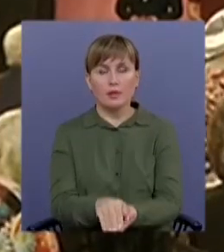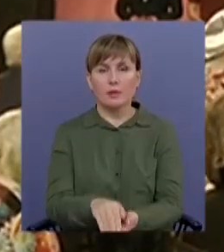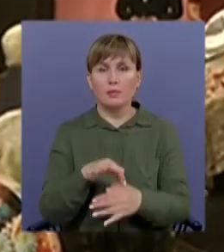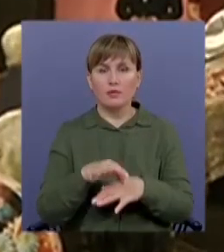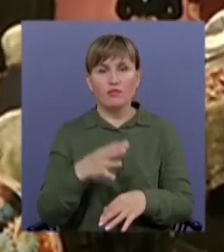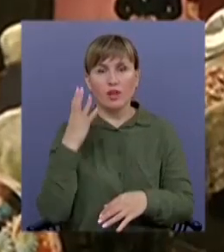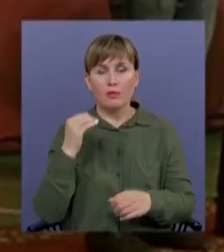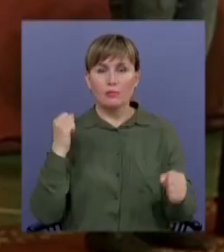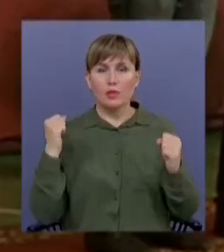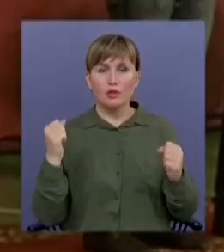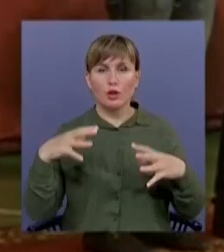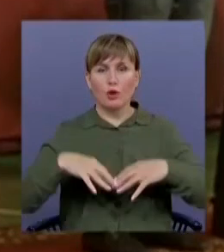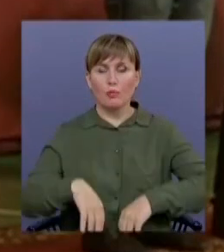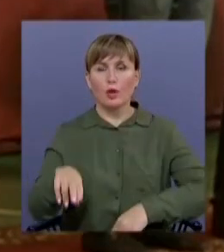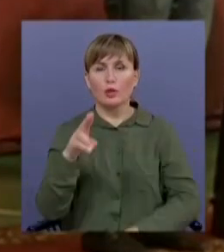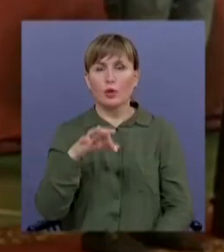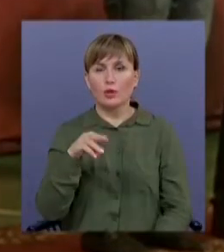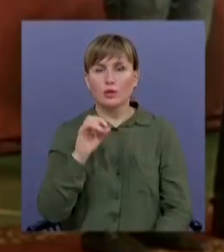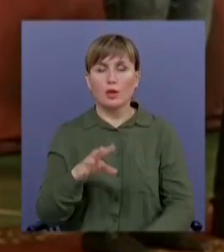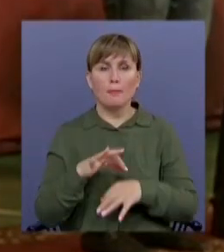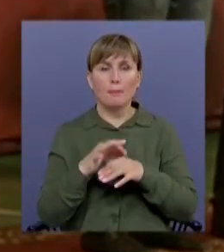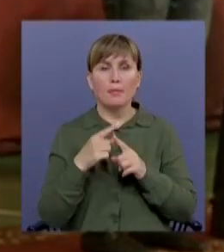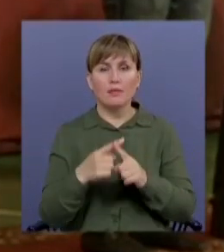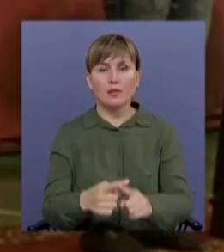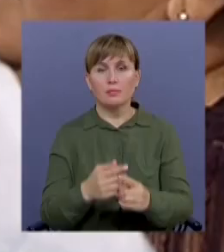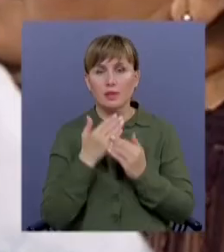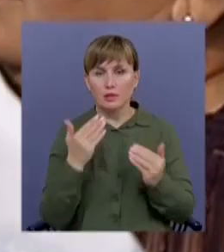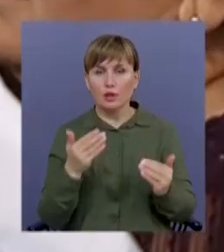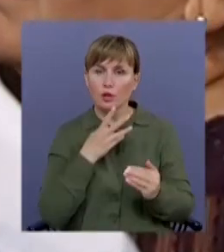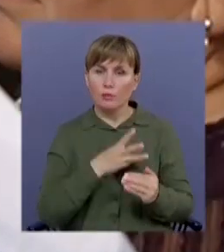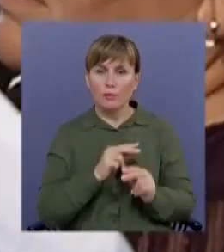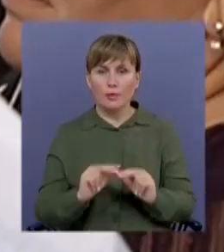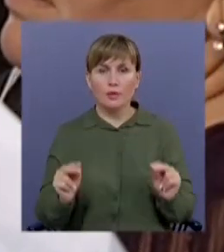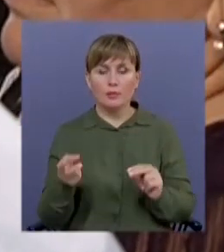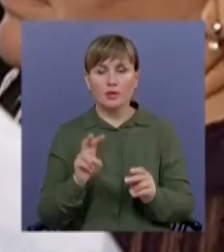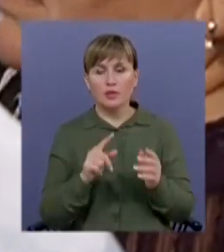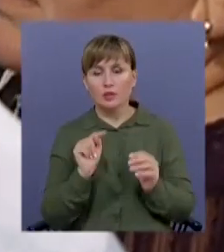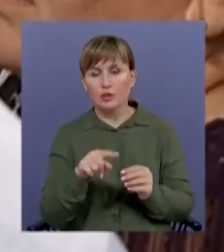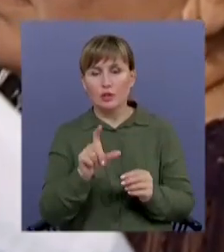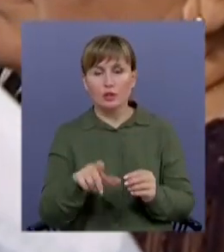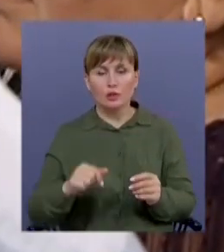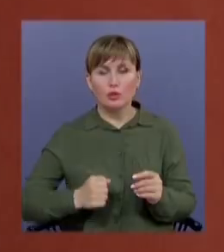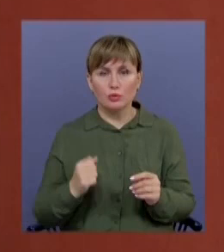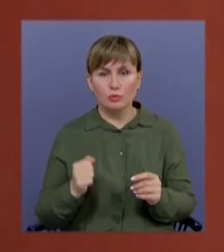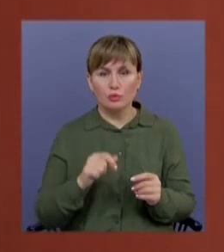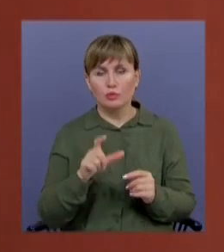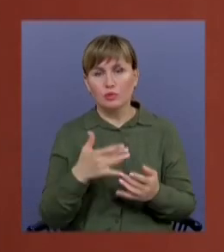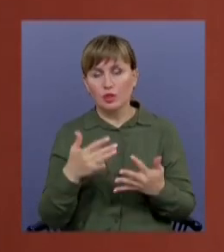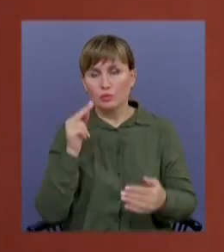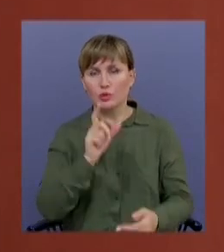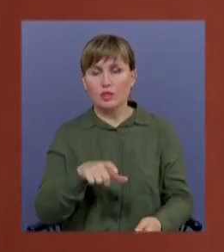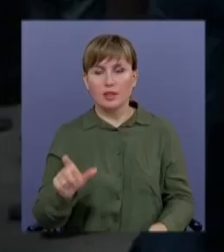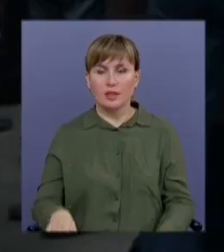в Алматы в спортивном комплексе «Достык». Проводить в последний путь любимого педагога пришли тысячи людей – друзья, коллеги и